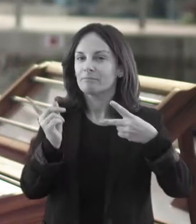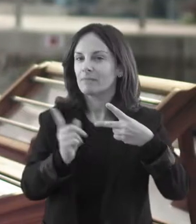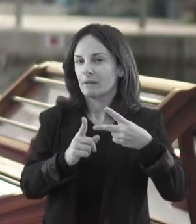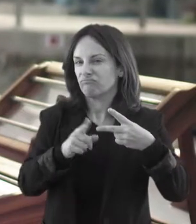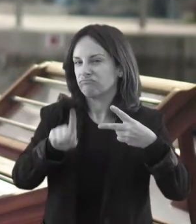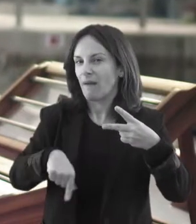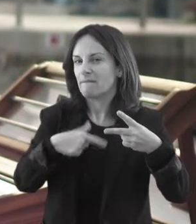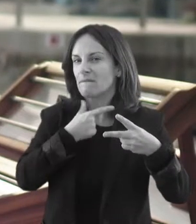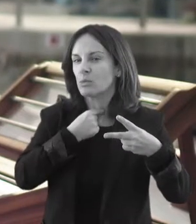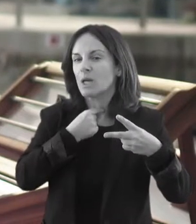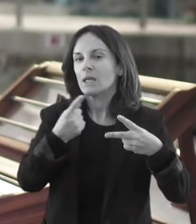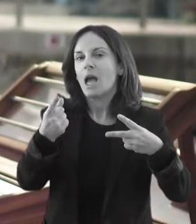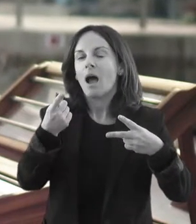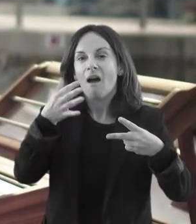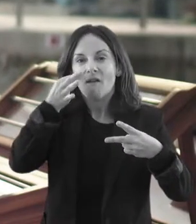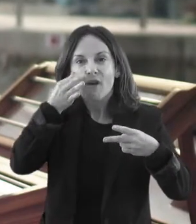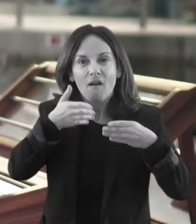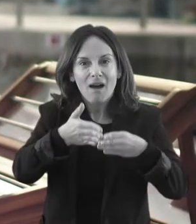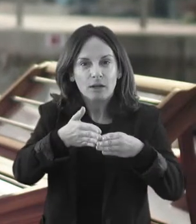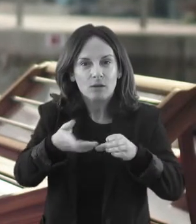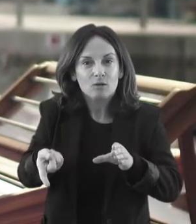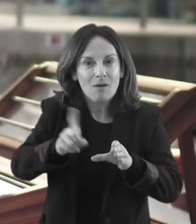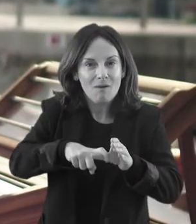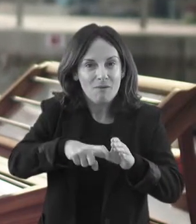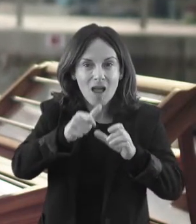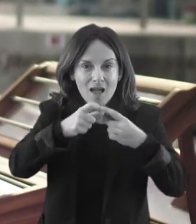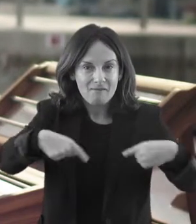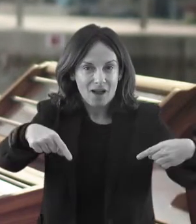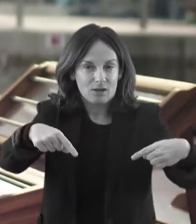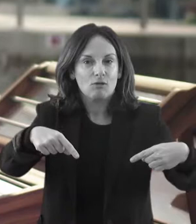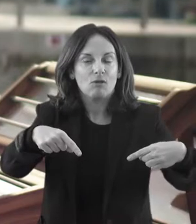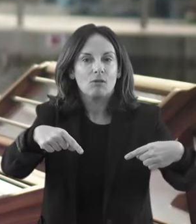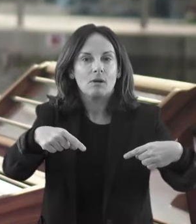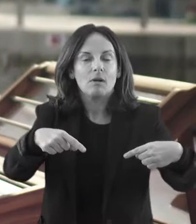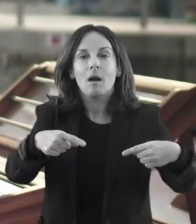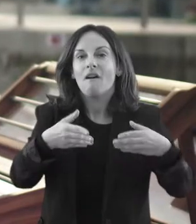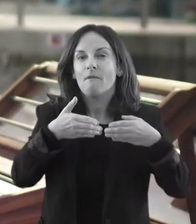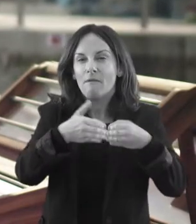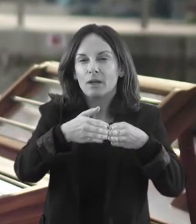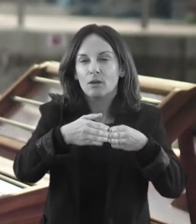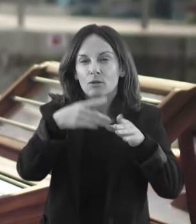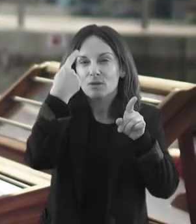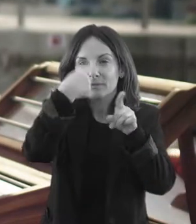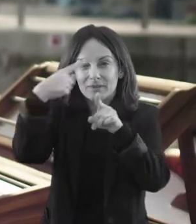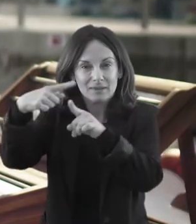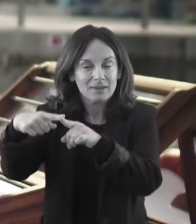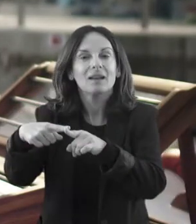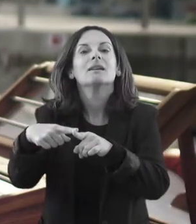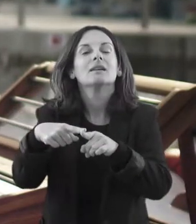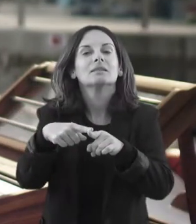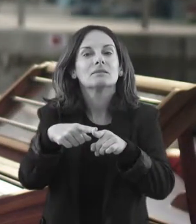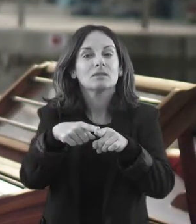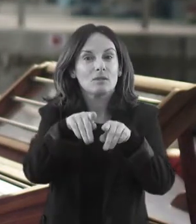espai d'embarcacions que estiguessin ensorrada, per exemple, poder tenir un pantalà on hi hagués diferents